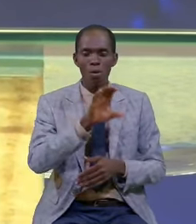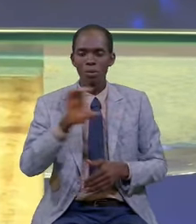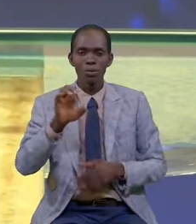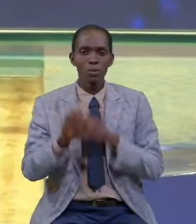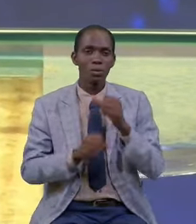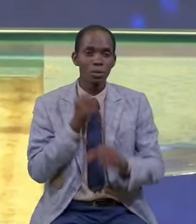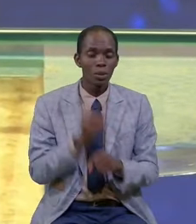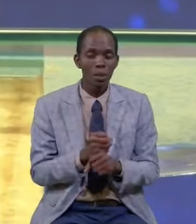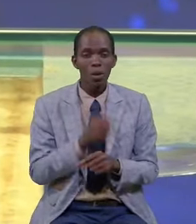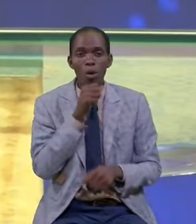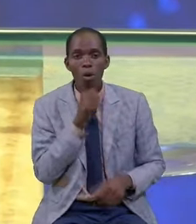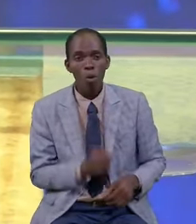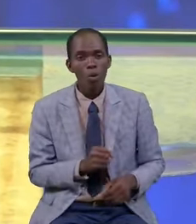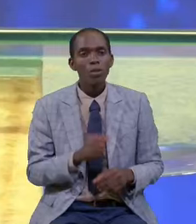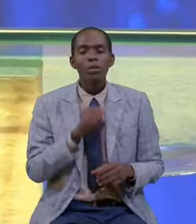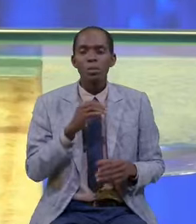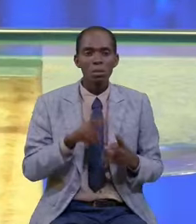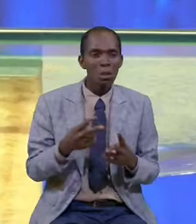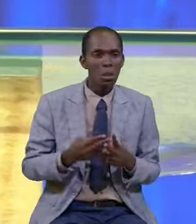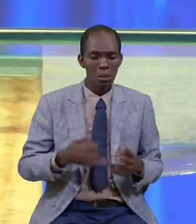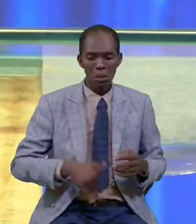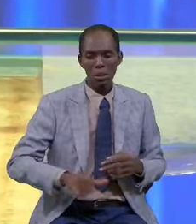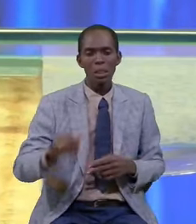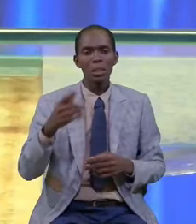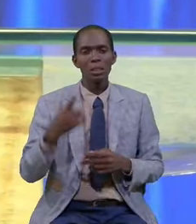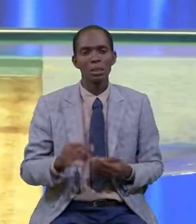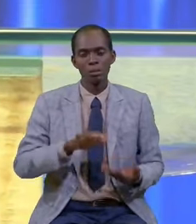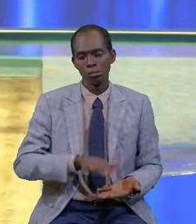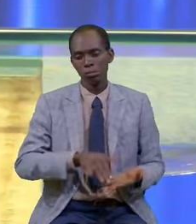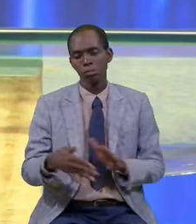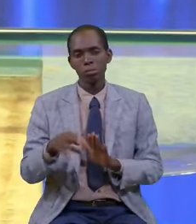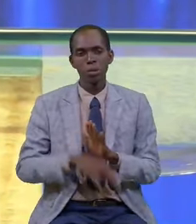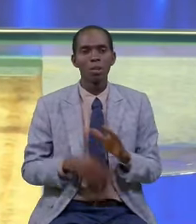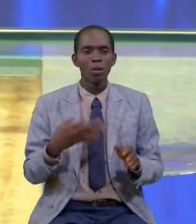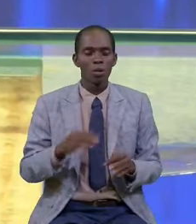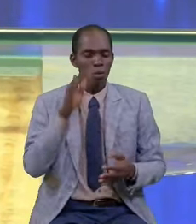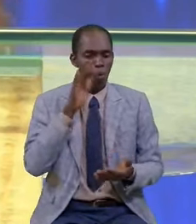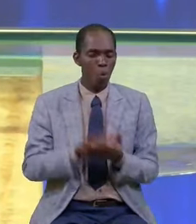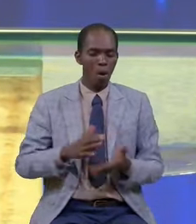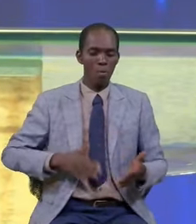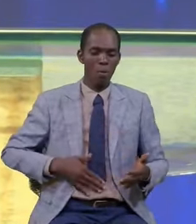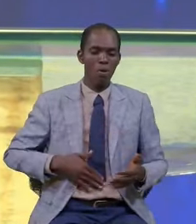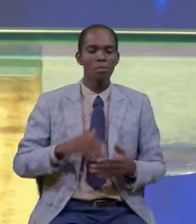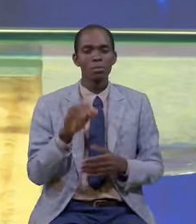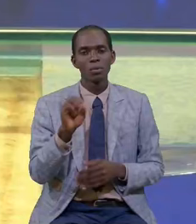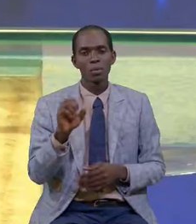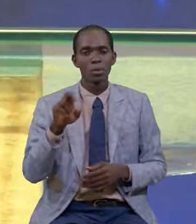et que Sarah n'était plus en état d'avoir des enfants. Pensez-y, 100